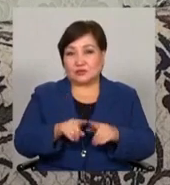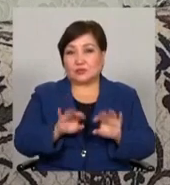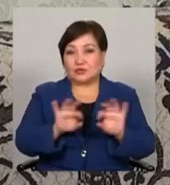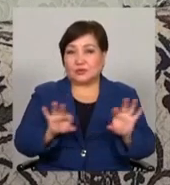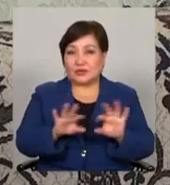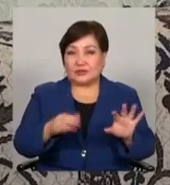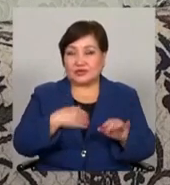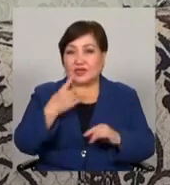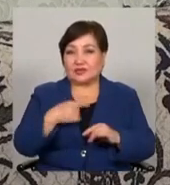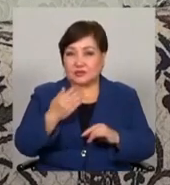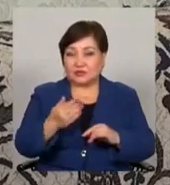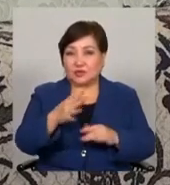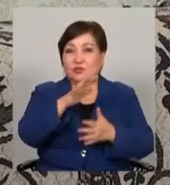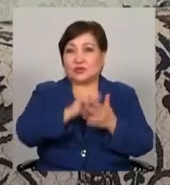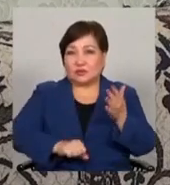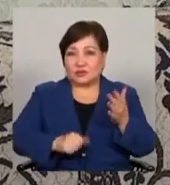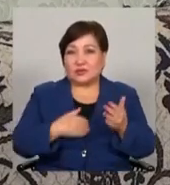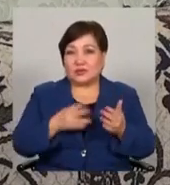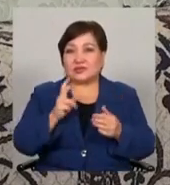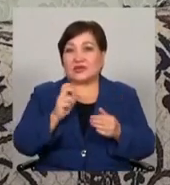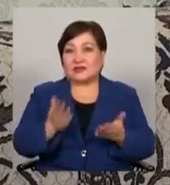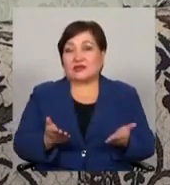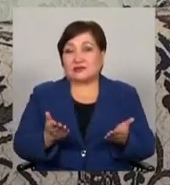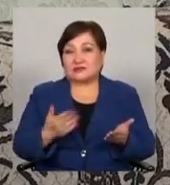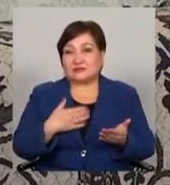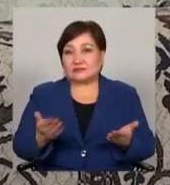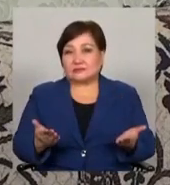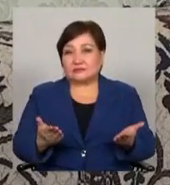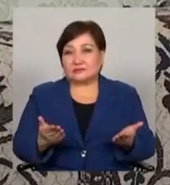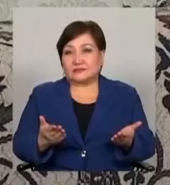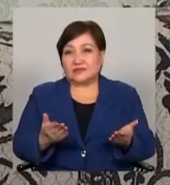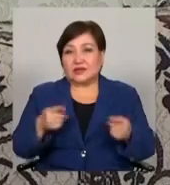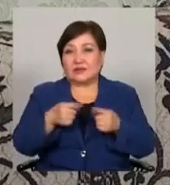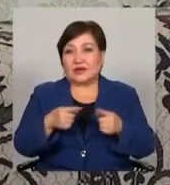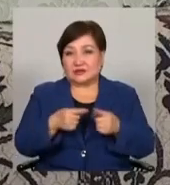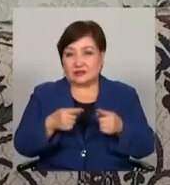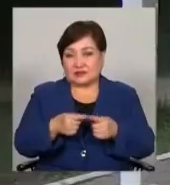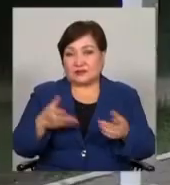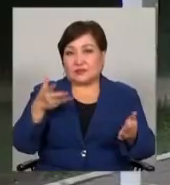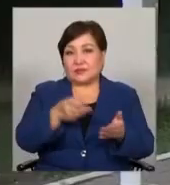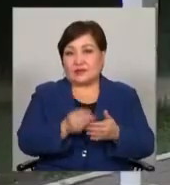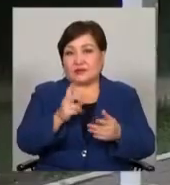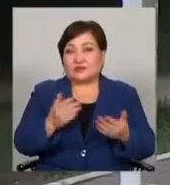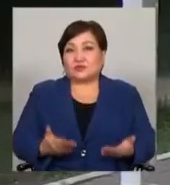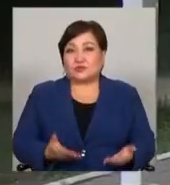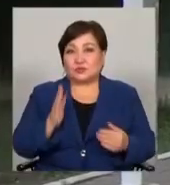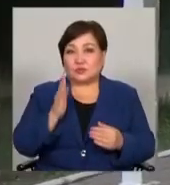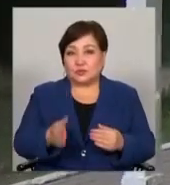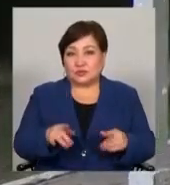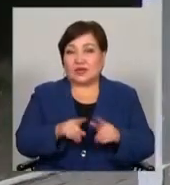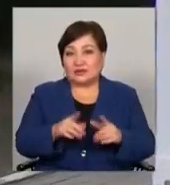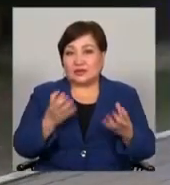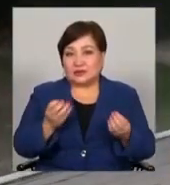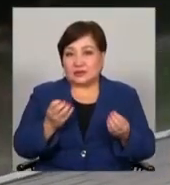айттым, енді сіздер оны ұстап отырсаңыз, сонда мен қалай жалдап пәтер жалдаймын, қалай күнімді көремін дегендей. Тағы да дейтін себебі